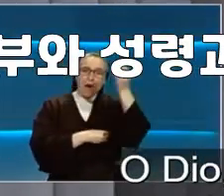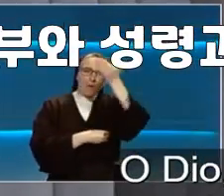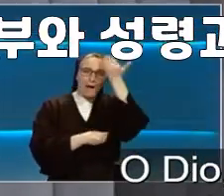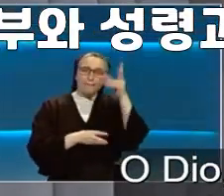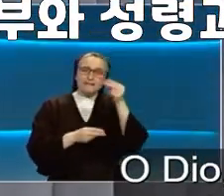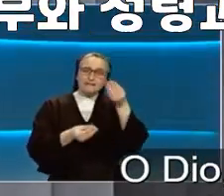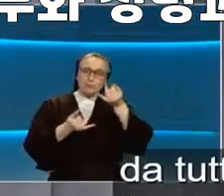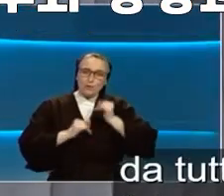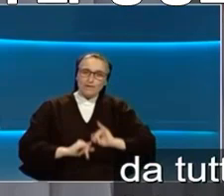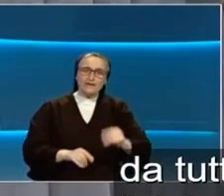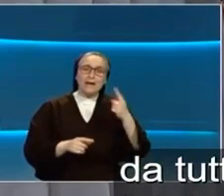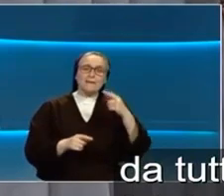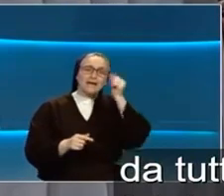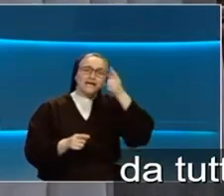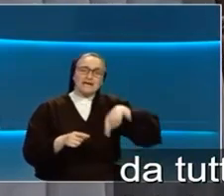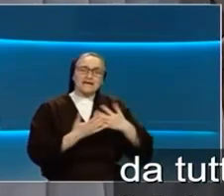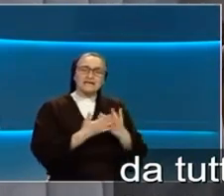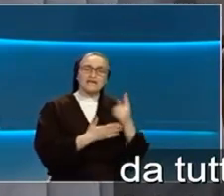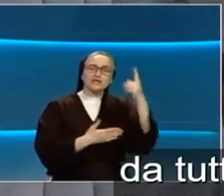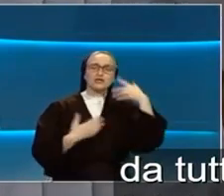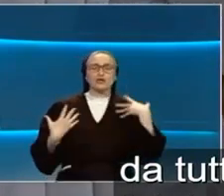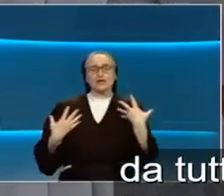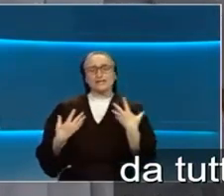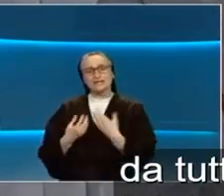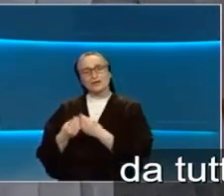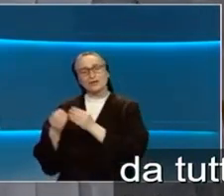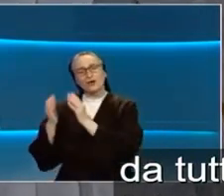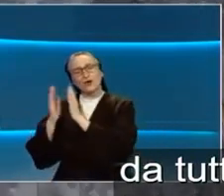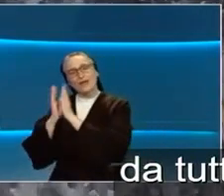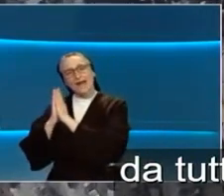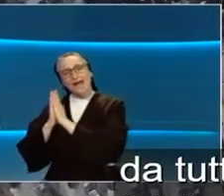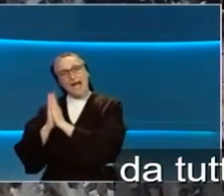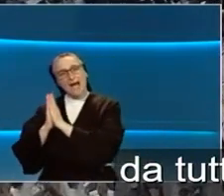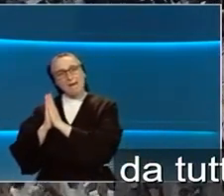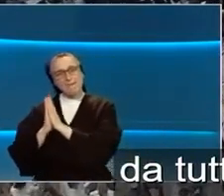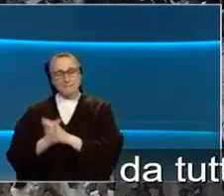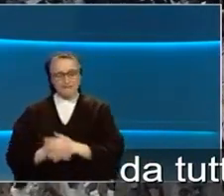Per Christum Dominum nostrum. Amen.